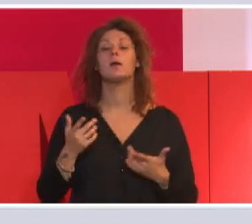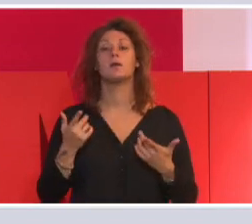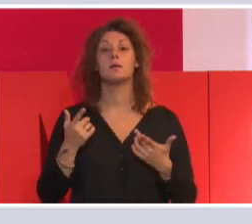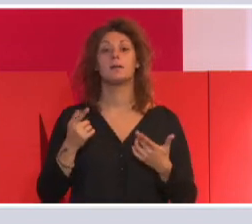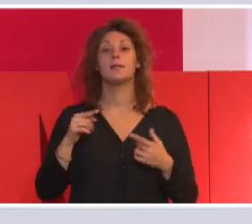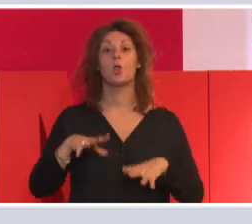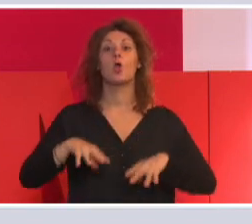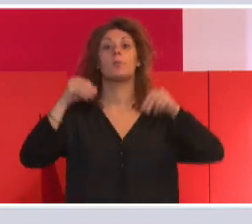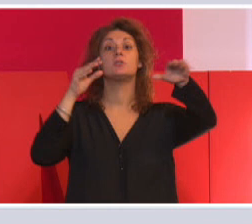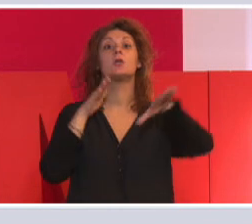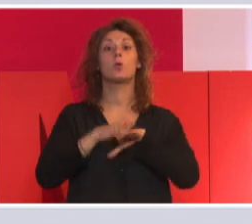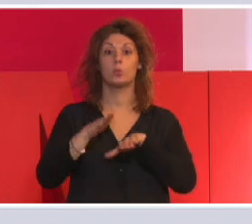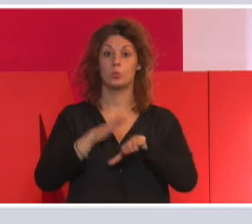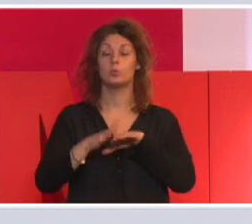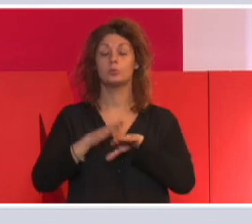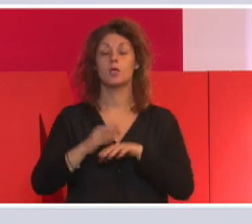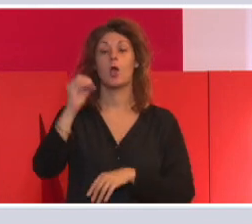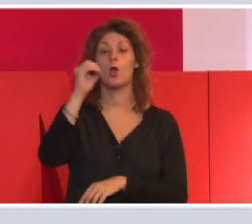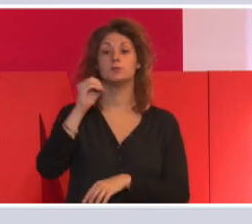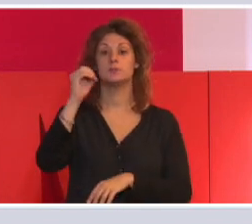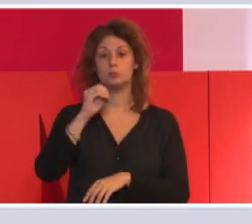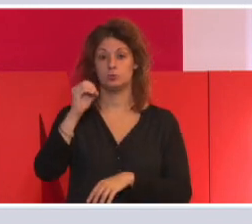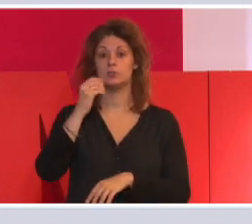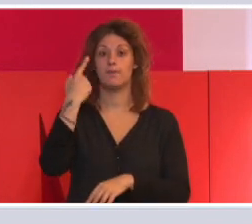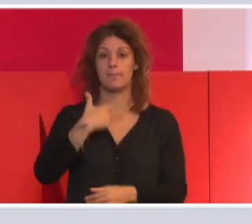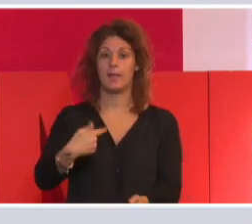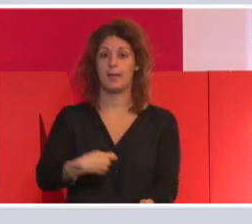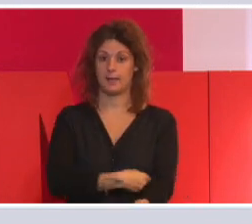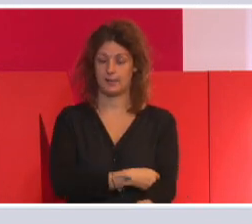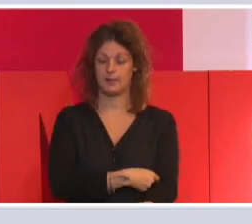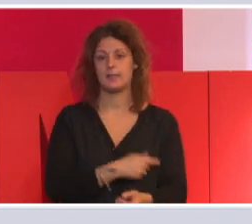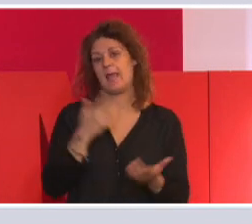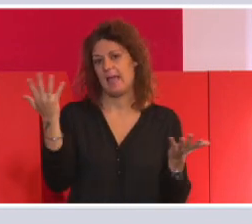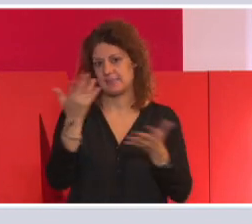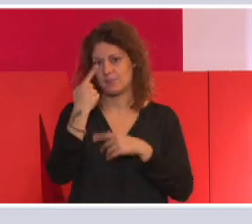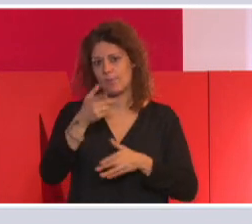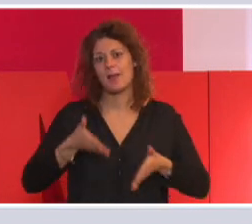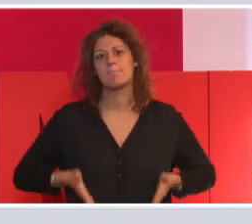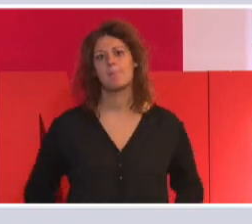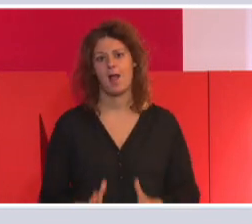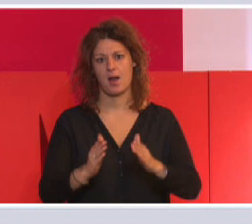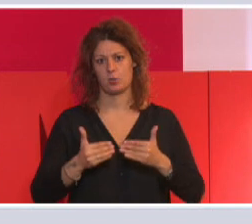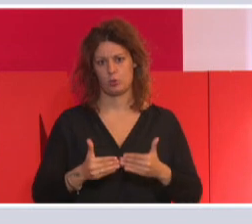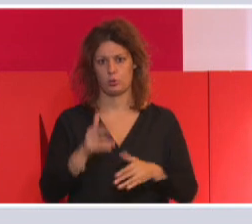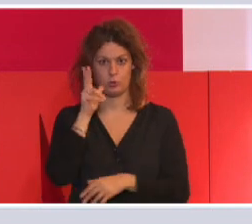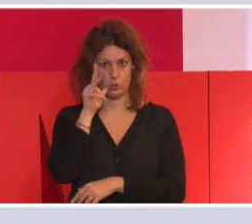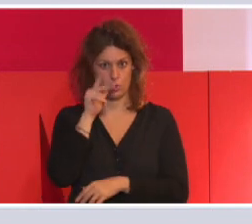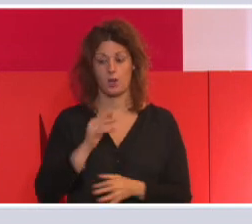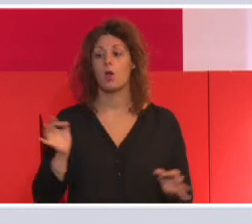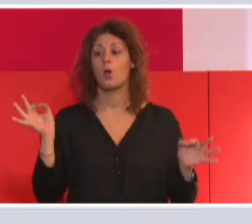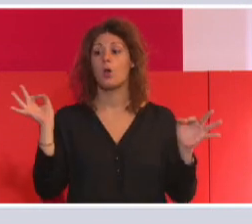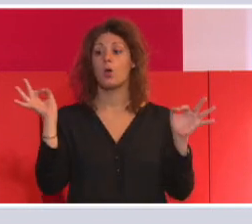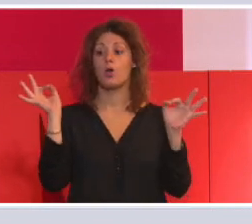un'iniezione per via endovenosa nel caso ovviamente di un trattamento per il parto della donna che viene inalata